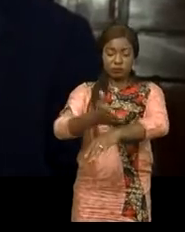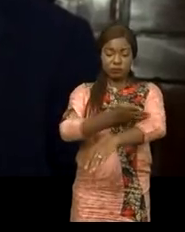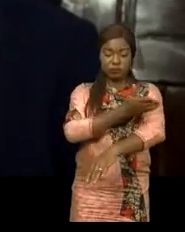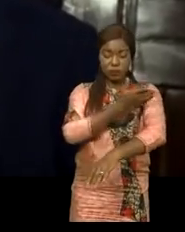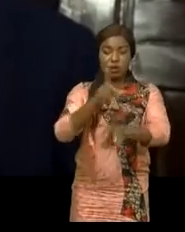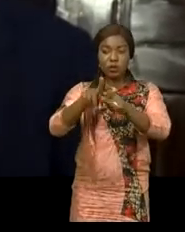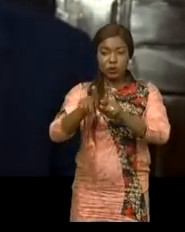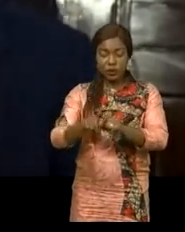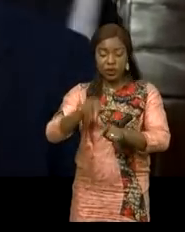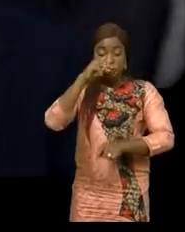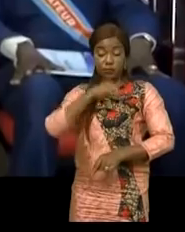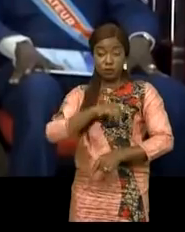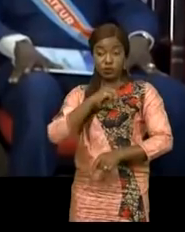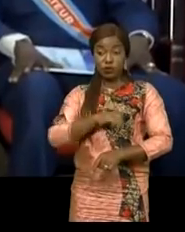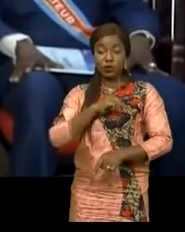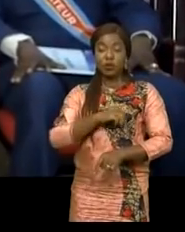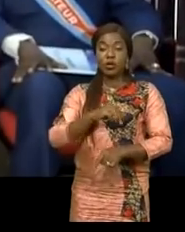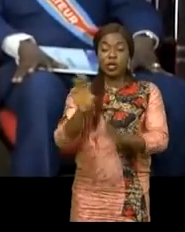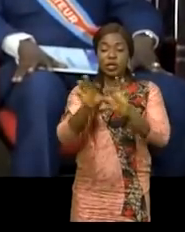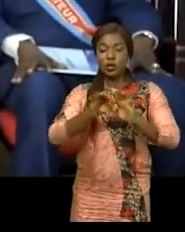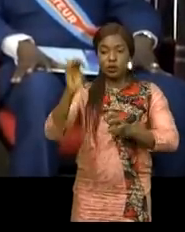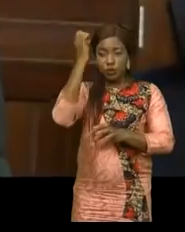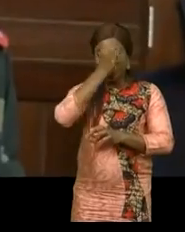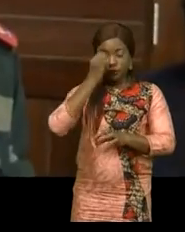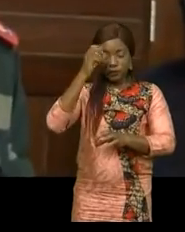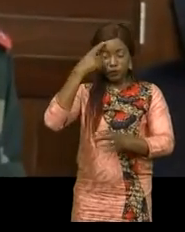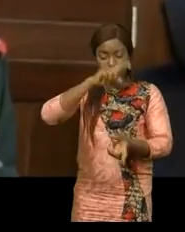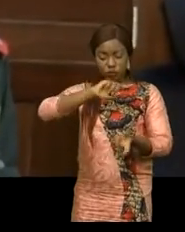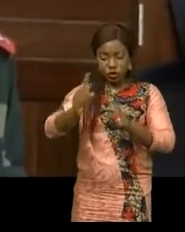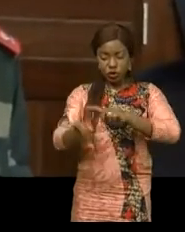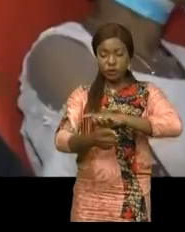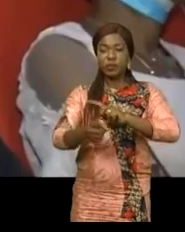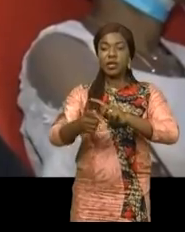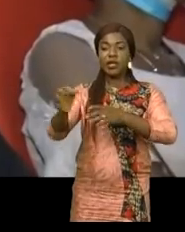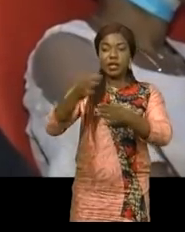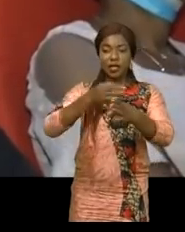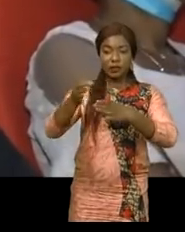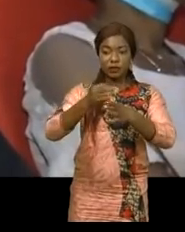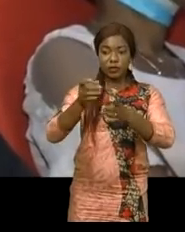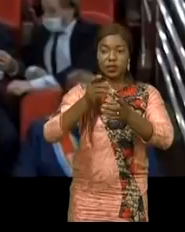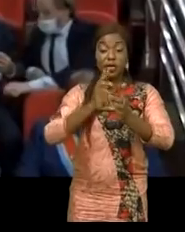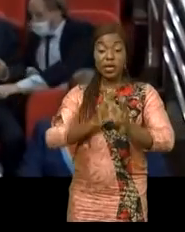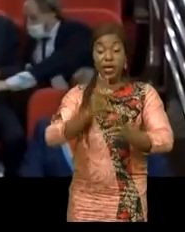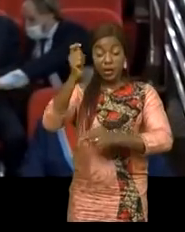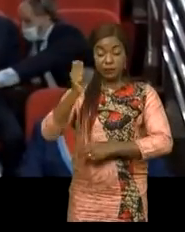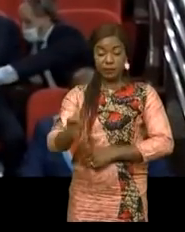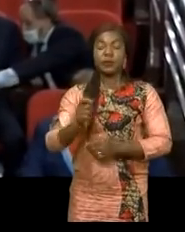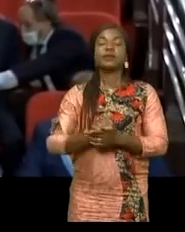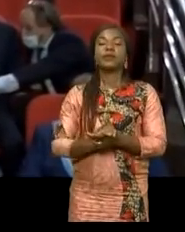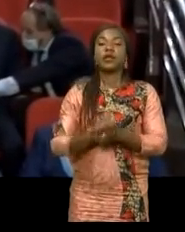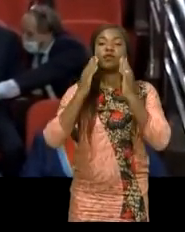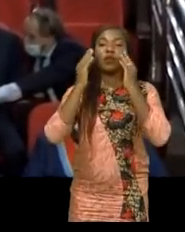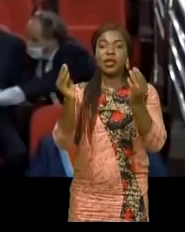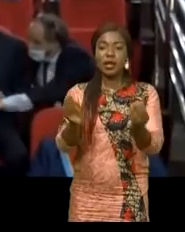mission européenne et sec dans la réforme de l'armée en 2015 en 2000 ventes ayant progressé vient de se démarquer